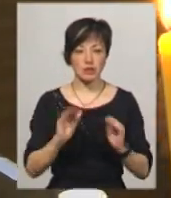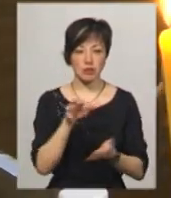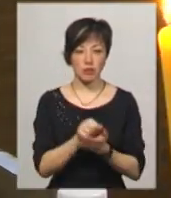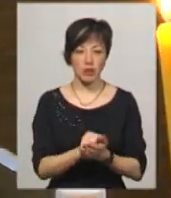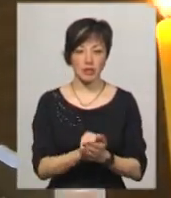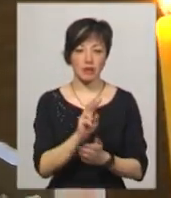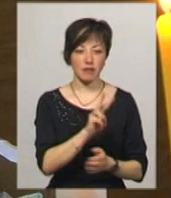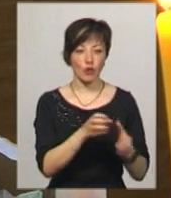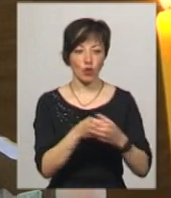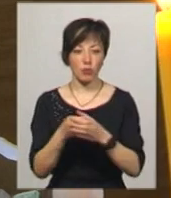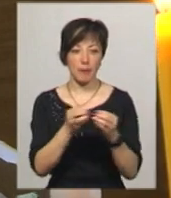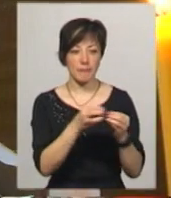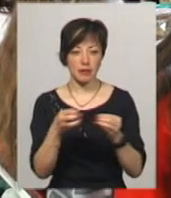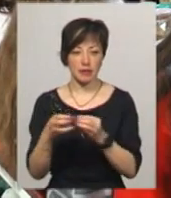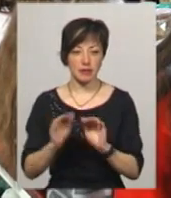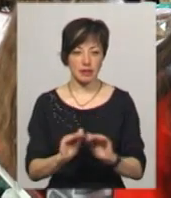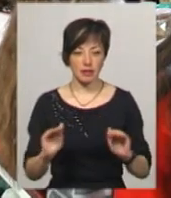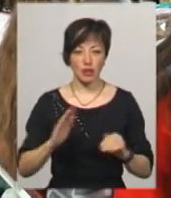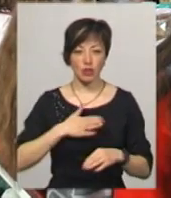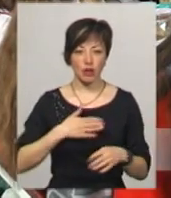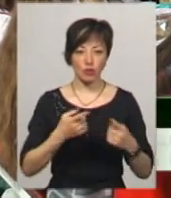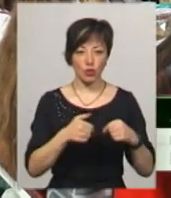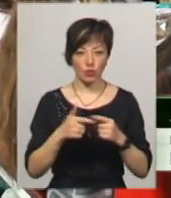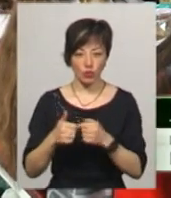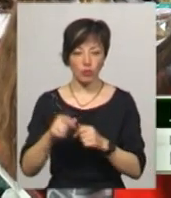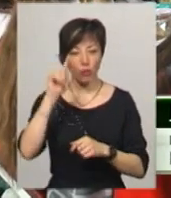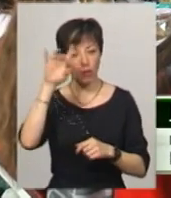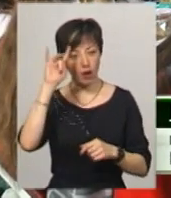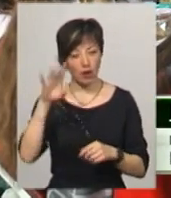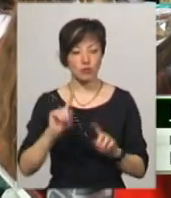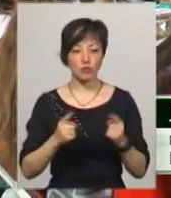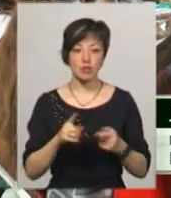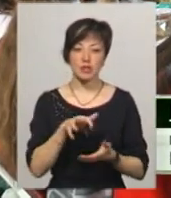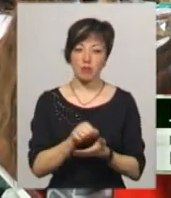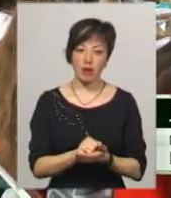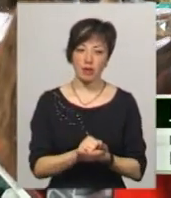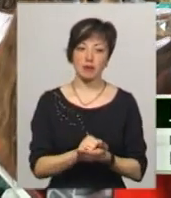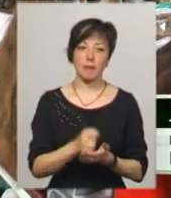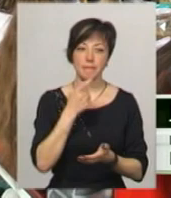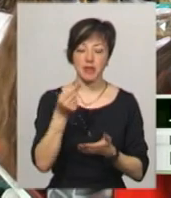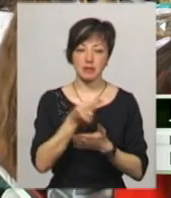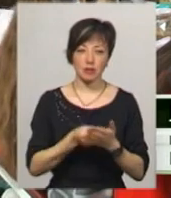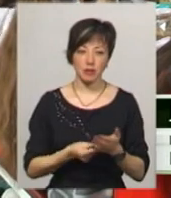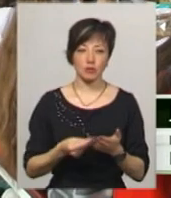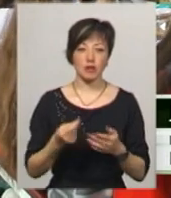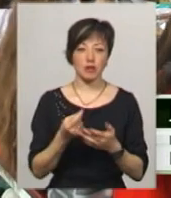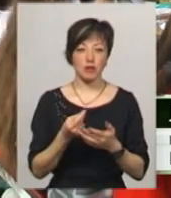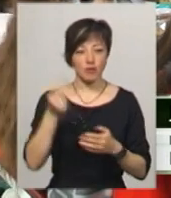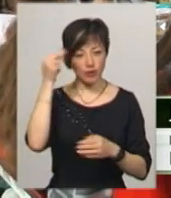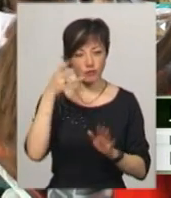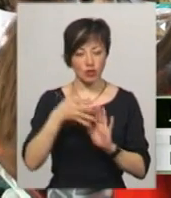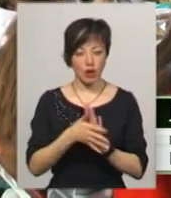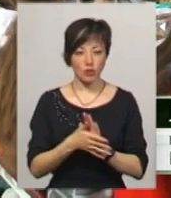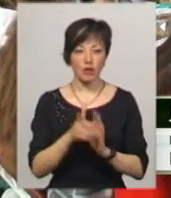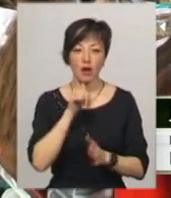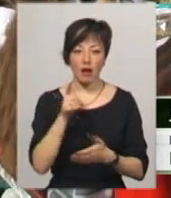займається 2 групи по 15 дітей. Наш гурток користується популярністю, тому що займається писанкарством і живописом, вивчають